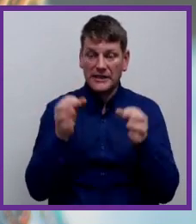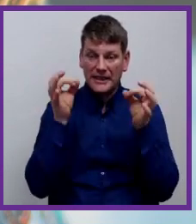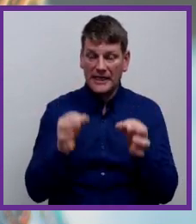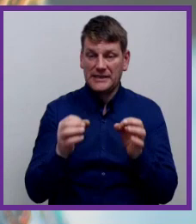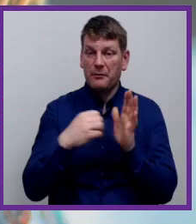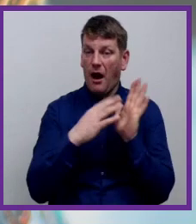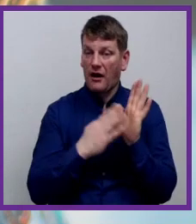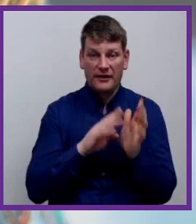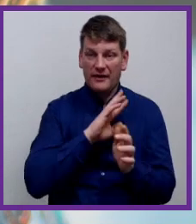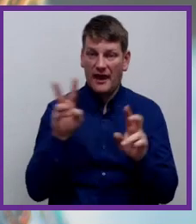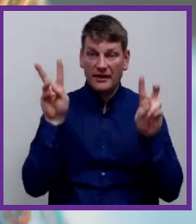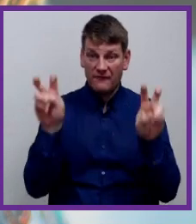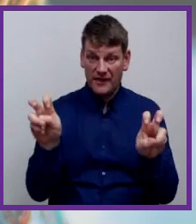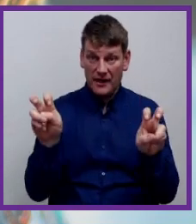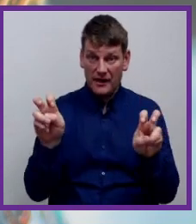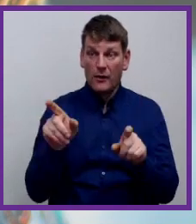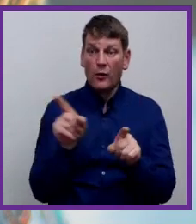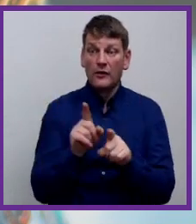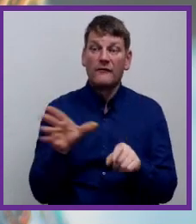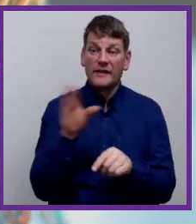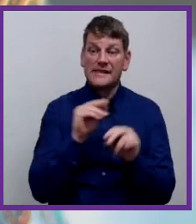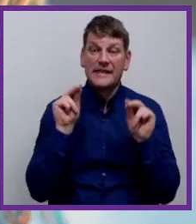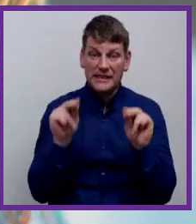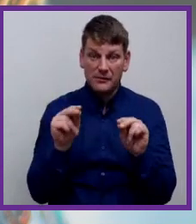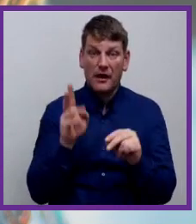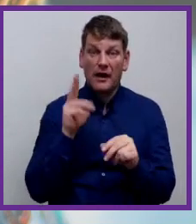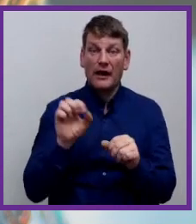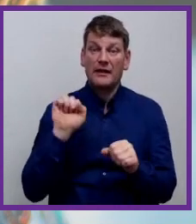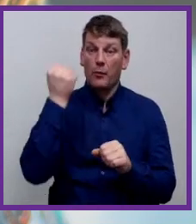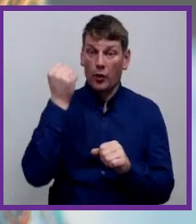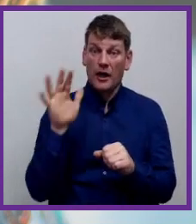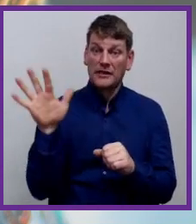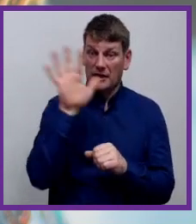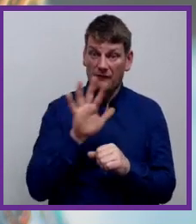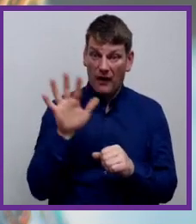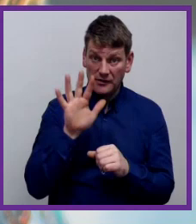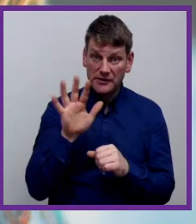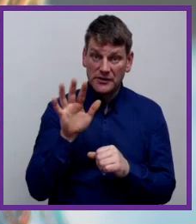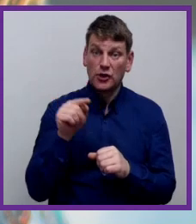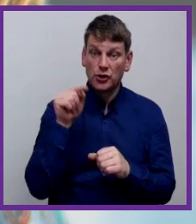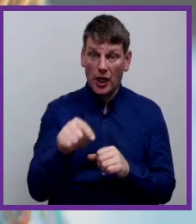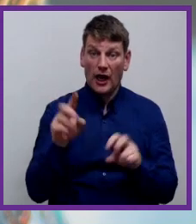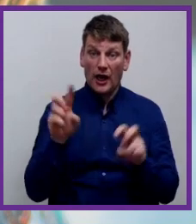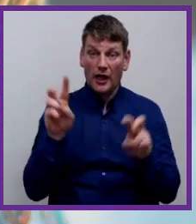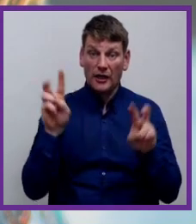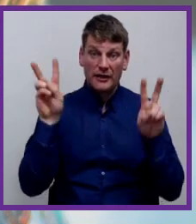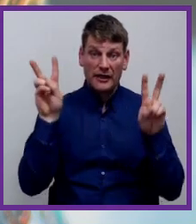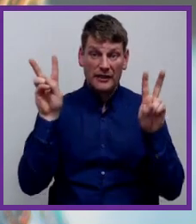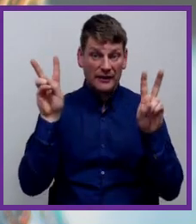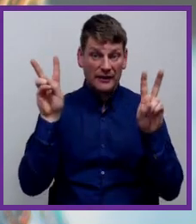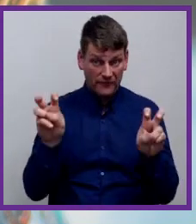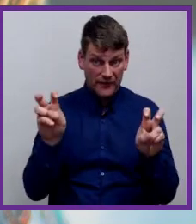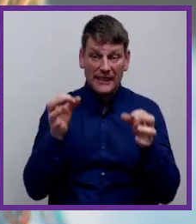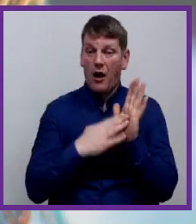akti nedefinē. Un visticamāk, ka demokrātiskā valstī šāda definīcija tiesību